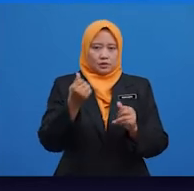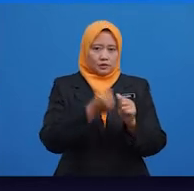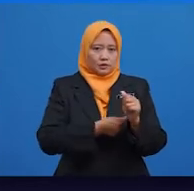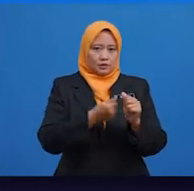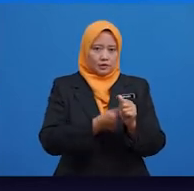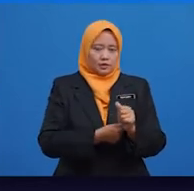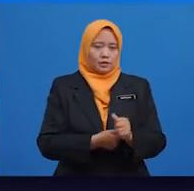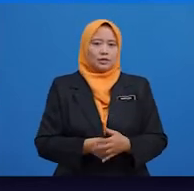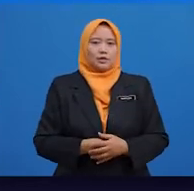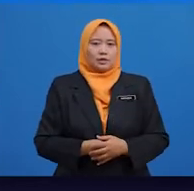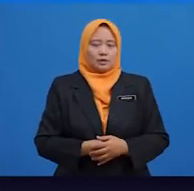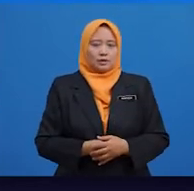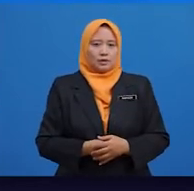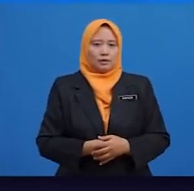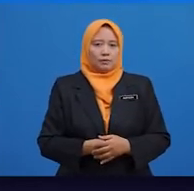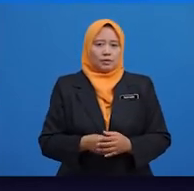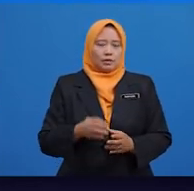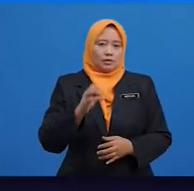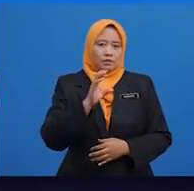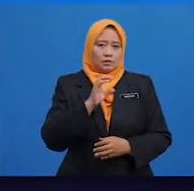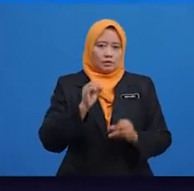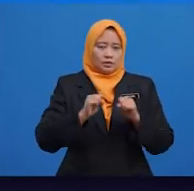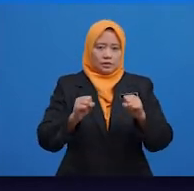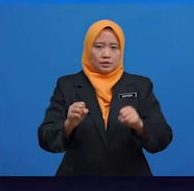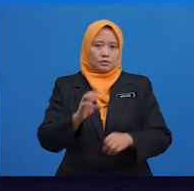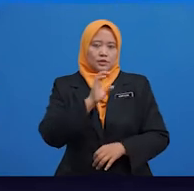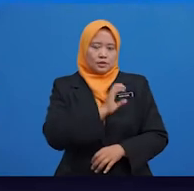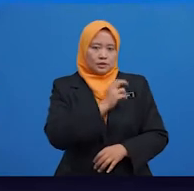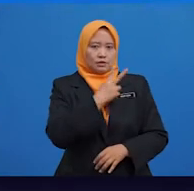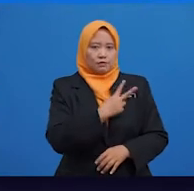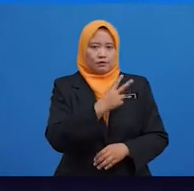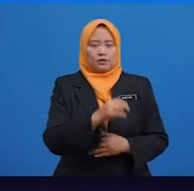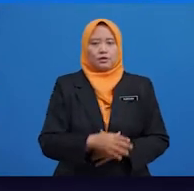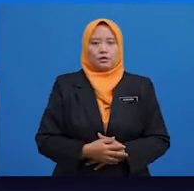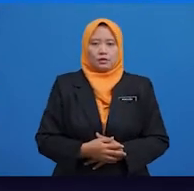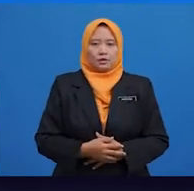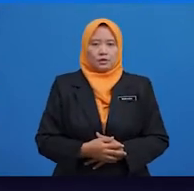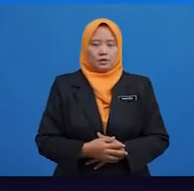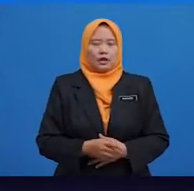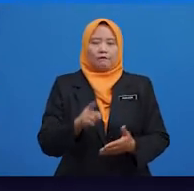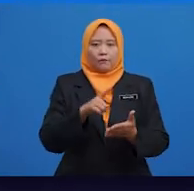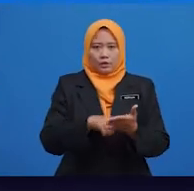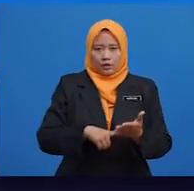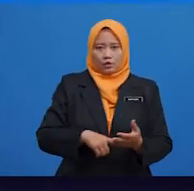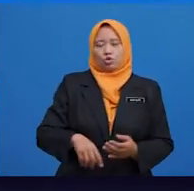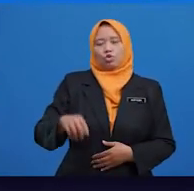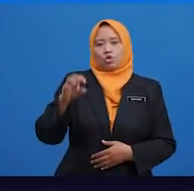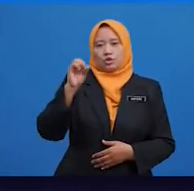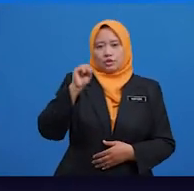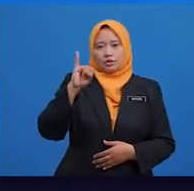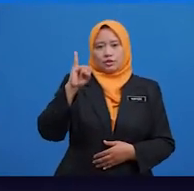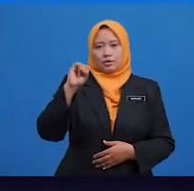bagi sistem kardiovaskular. Diikuti dengan apa itu sistolik dan